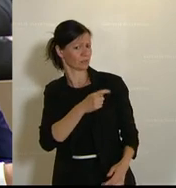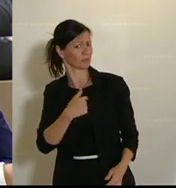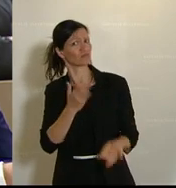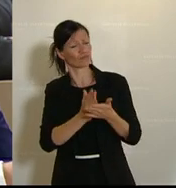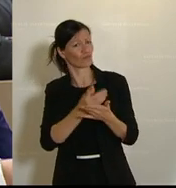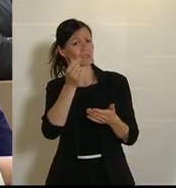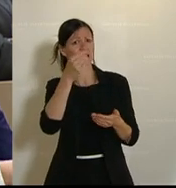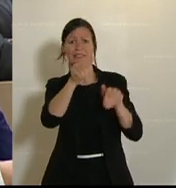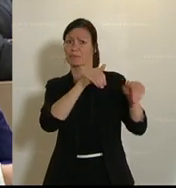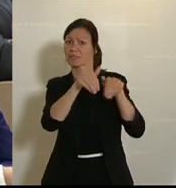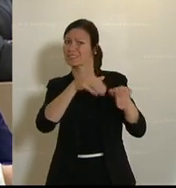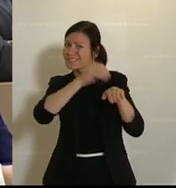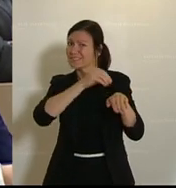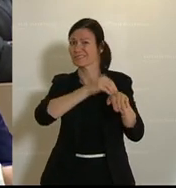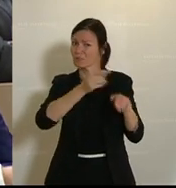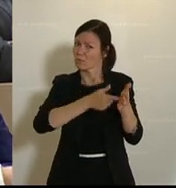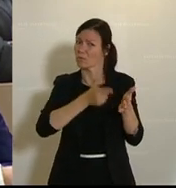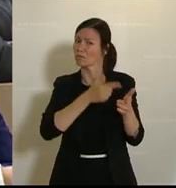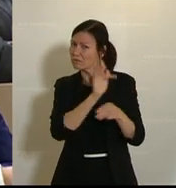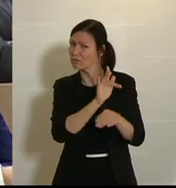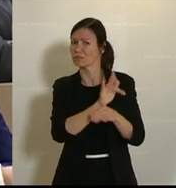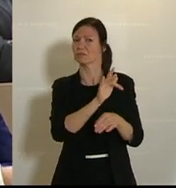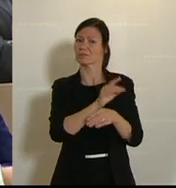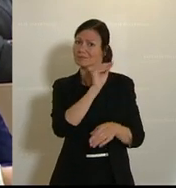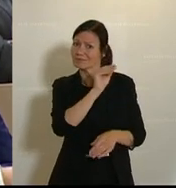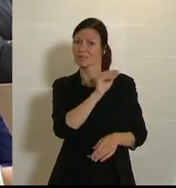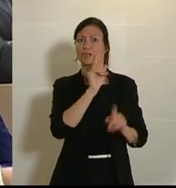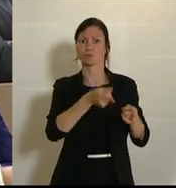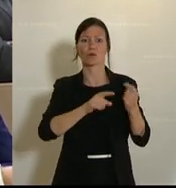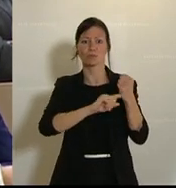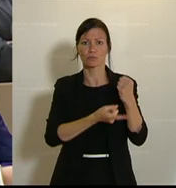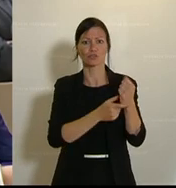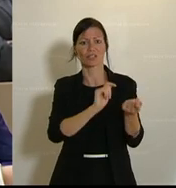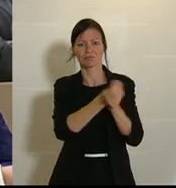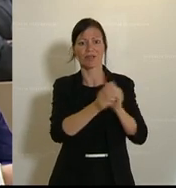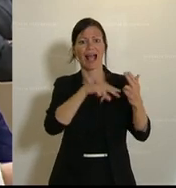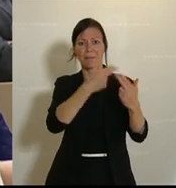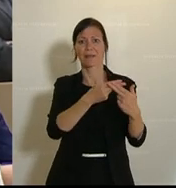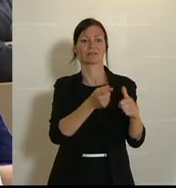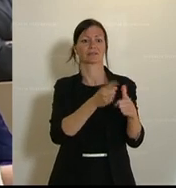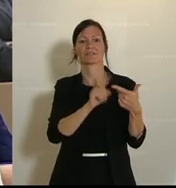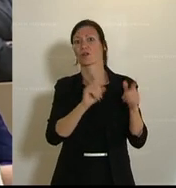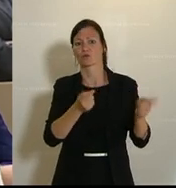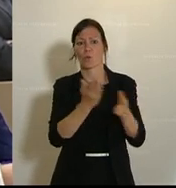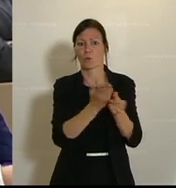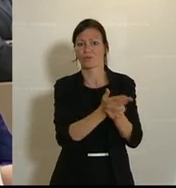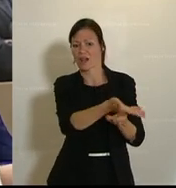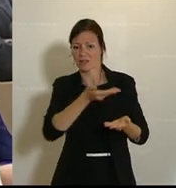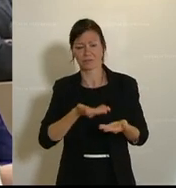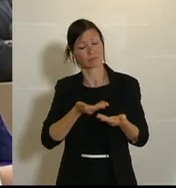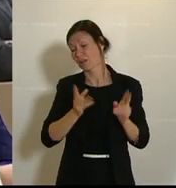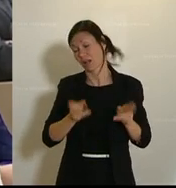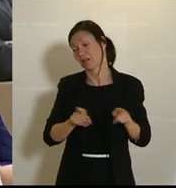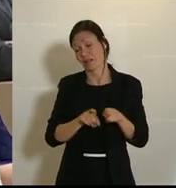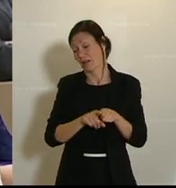diesen Umstand hingewiesen, dass er das Budget anpassen soll, dass er in die entsprechenden Unterlagen liefern soll. Ich kann mich da nur meinen Vorrednern anschließen. Und es